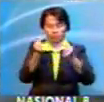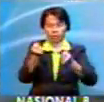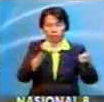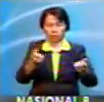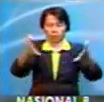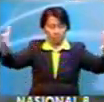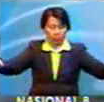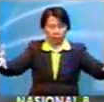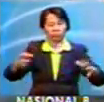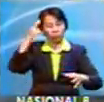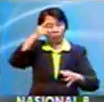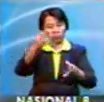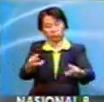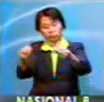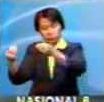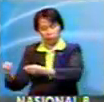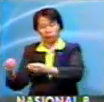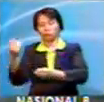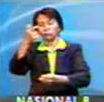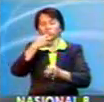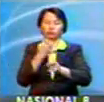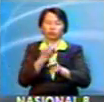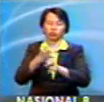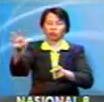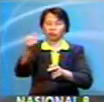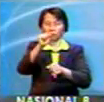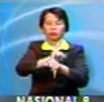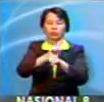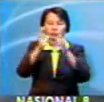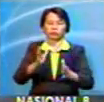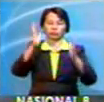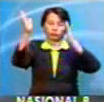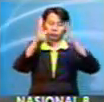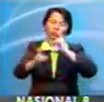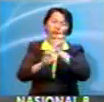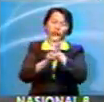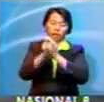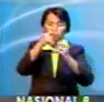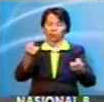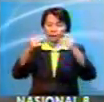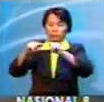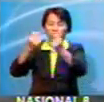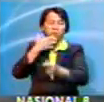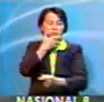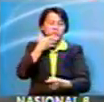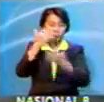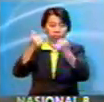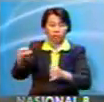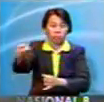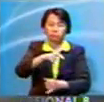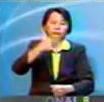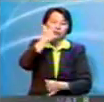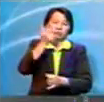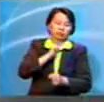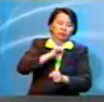berat. Alasan yang diberi persatuan itu sukar mendapatkan pekerja tempatan kerana banyak golongan muda sekarang tidak